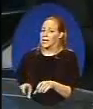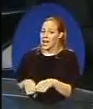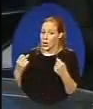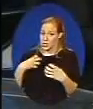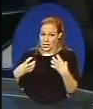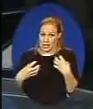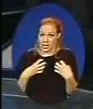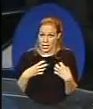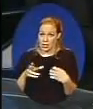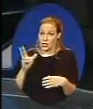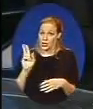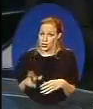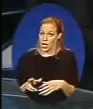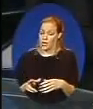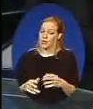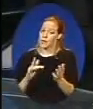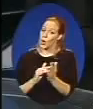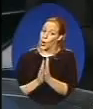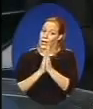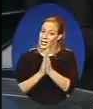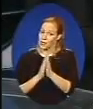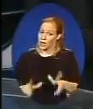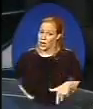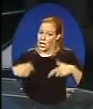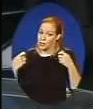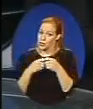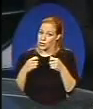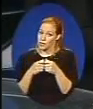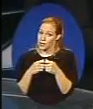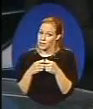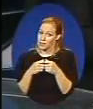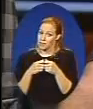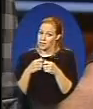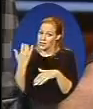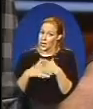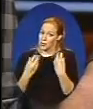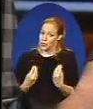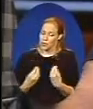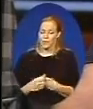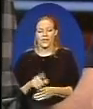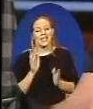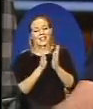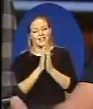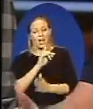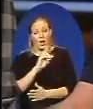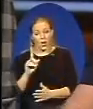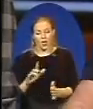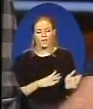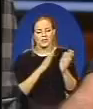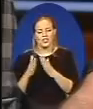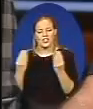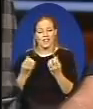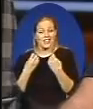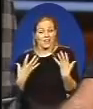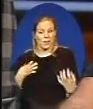ההצגה, יש שם מקום לתקווה, לחיים משותפים? קתרזיס טוב. לתקווה לא, אבל מצד שני, הדבר הנפלא